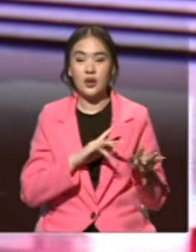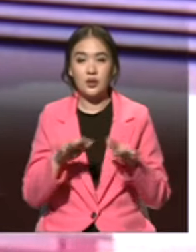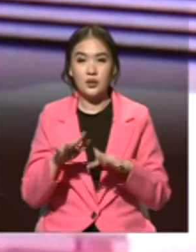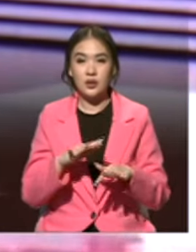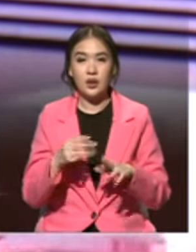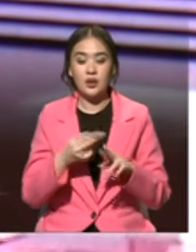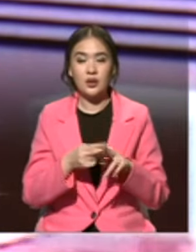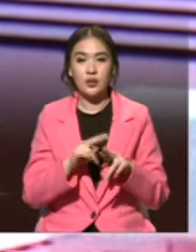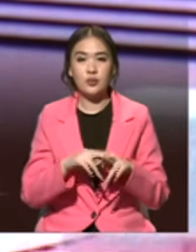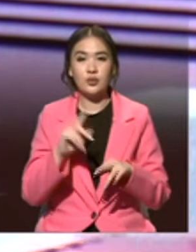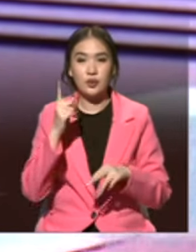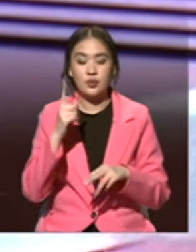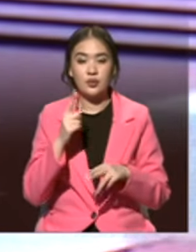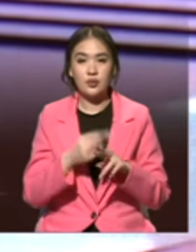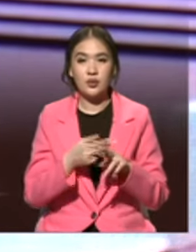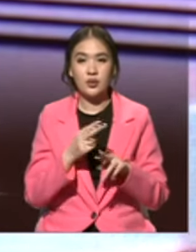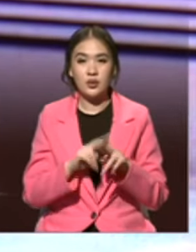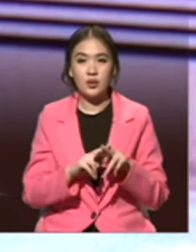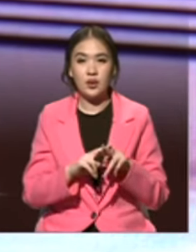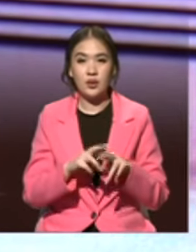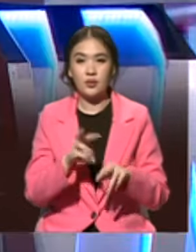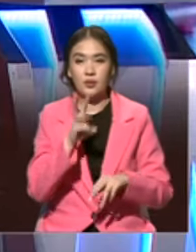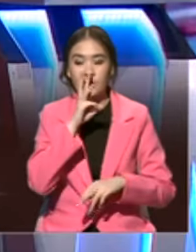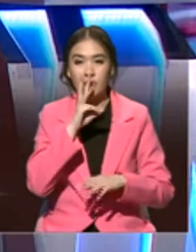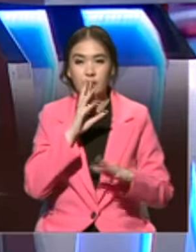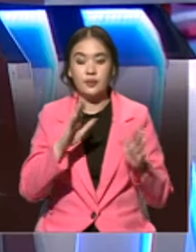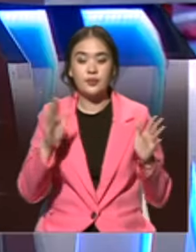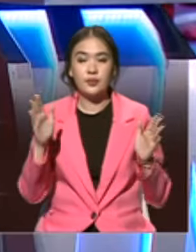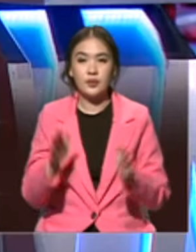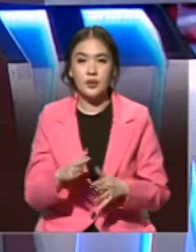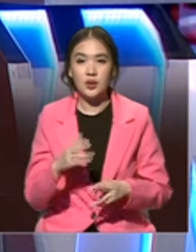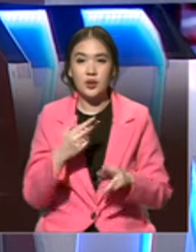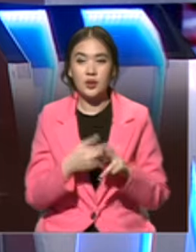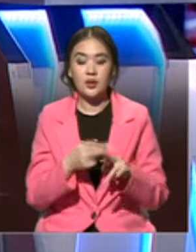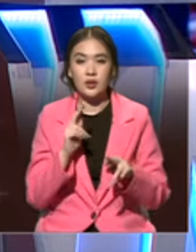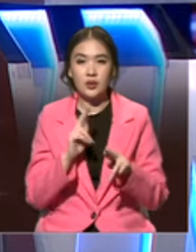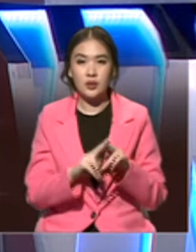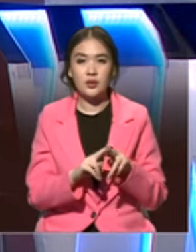неге жергілікті атқарушы органдағы дәрігерлердің жалақысы төмен деп. Осының аясында